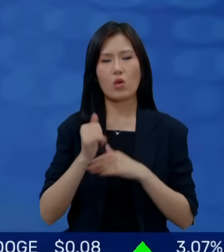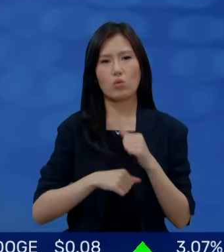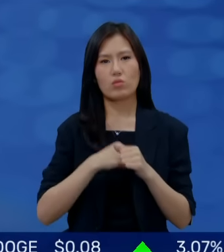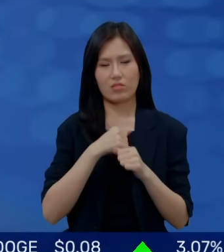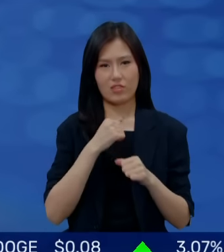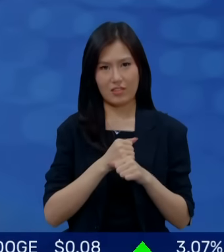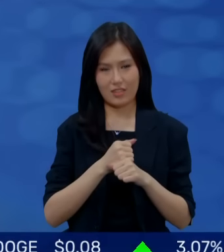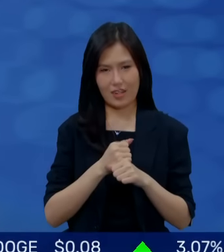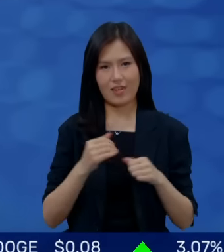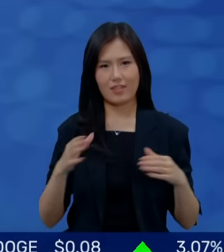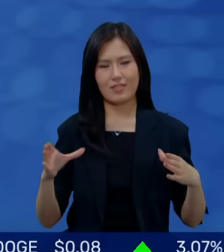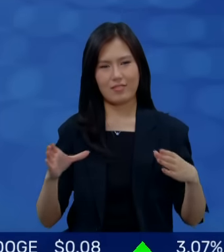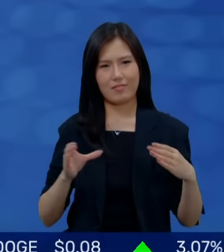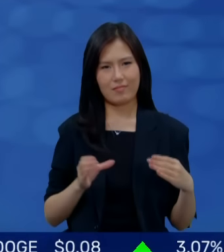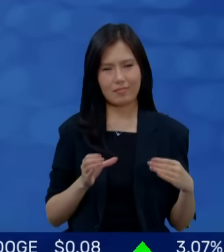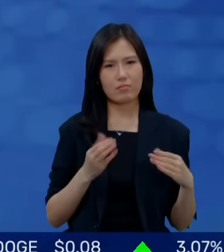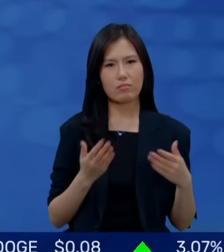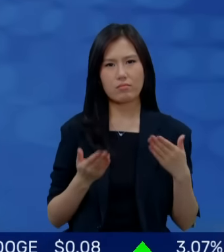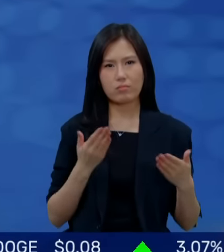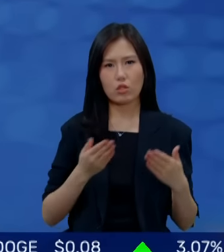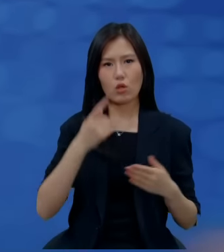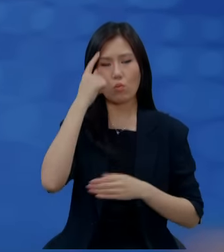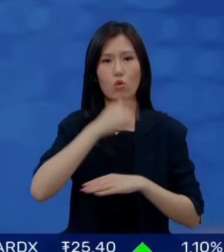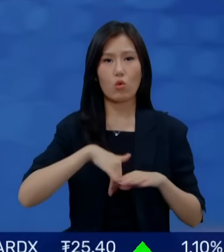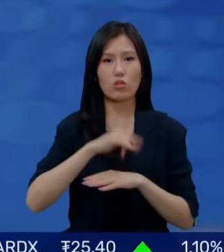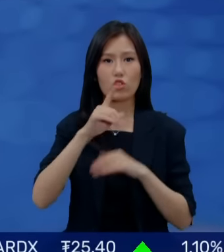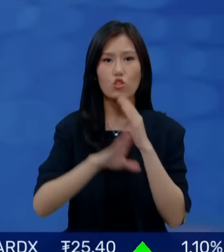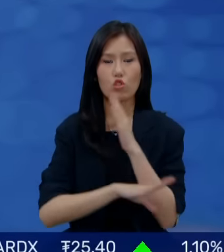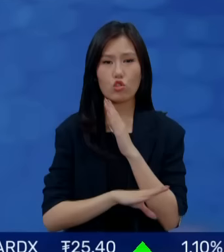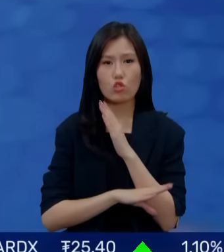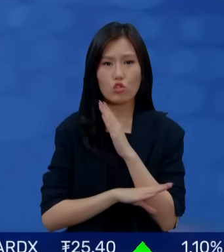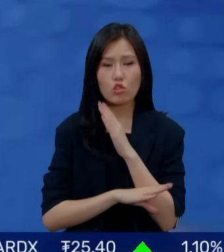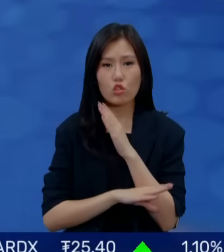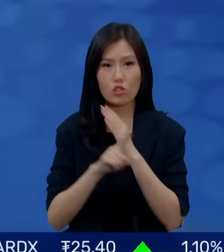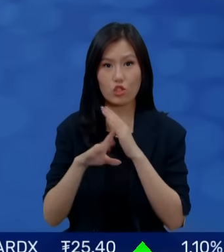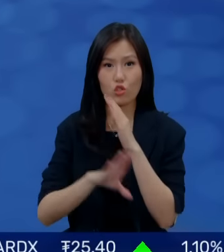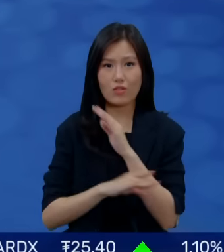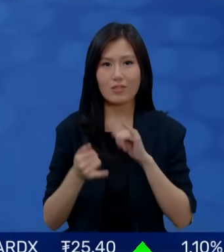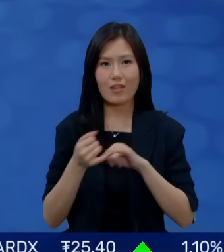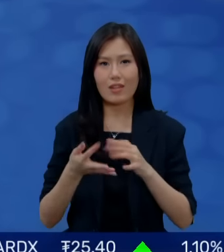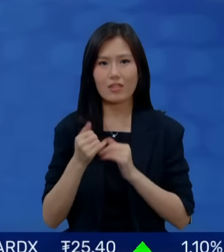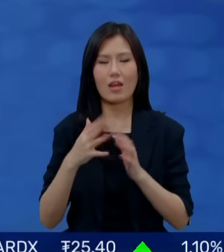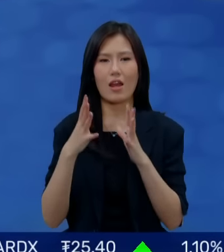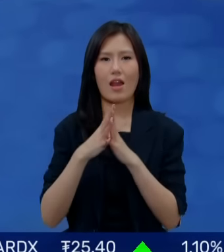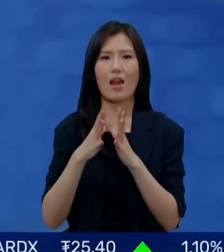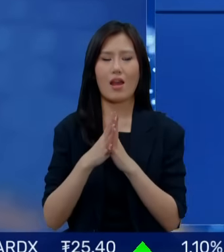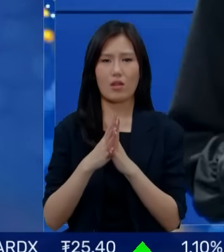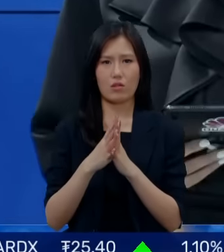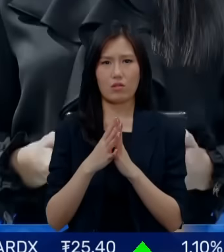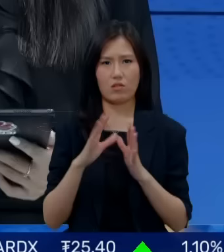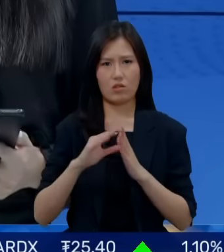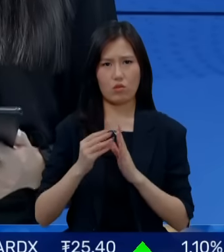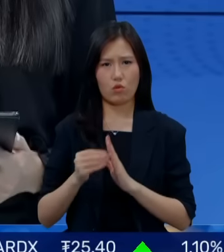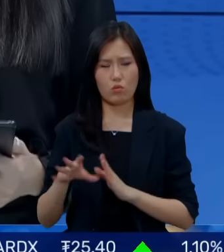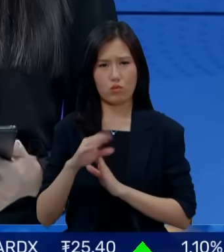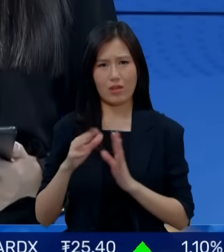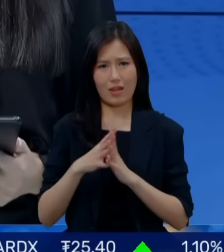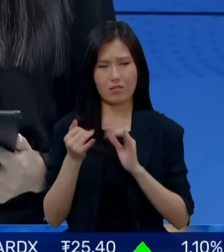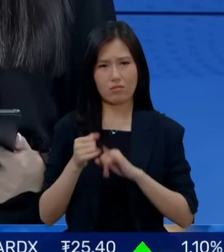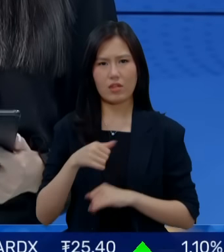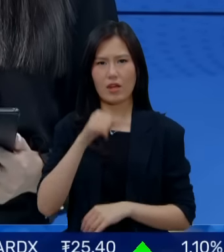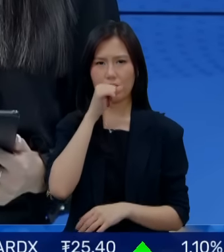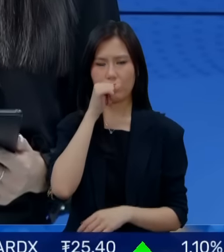нь одоо харвал Монгол улсад өдөрт 10 гэр бүл гэрлэлтээ цуслуулж байна гэсэн ийм харамсалтай тоо мэдээлэл гарч байгаа юм. Тэгэхээр дөнгөж